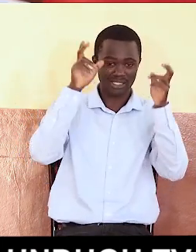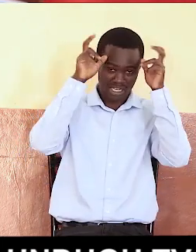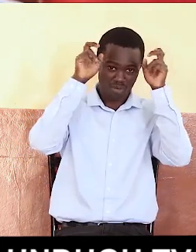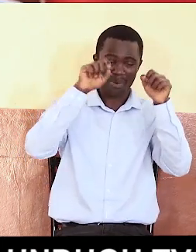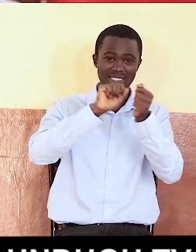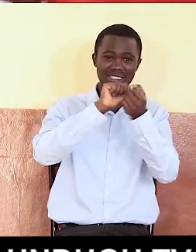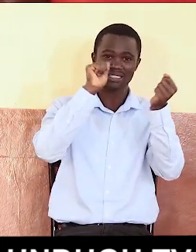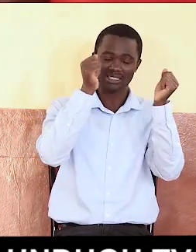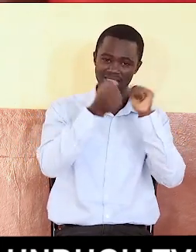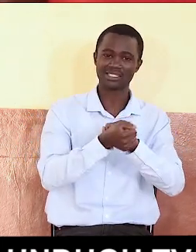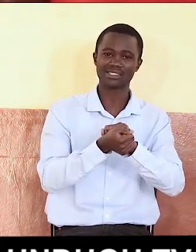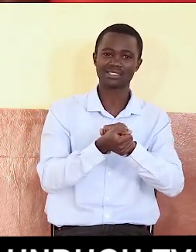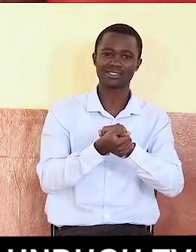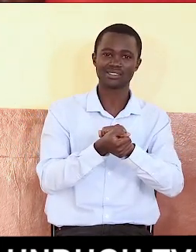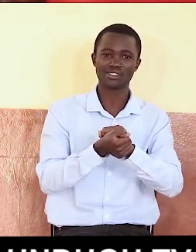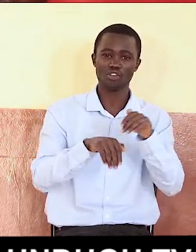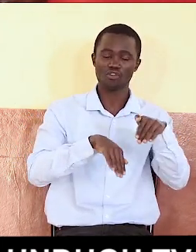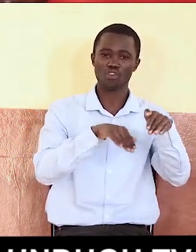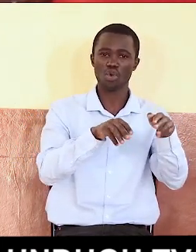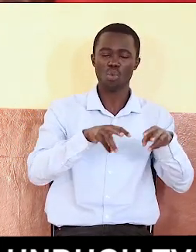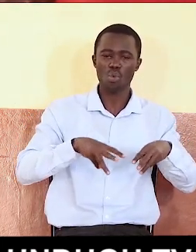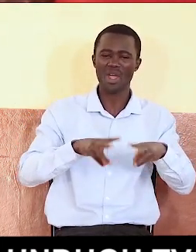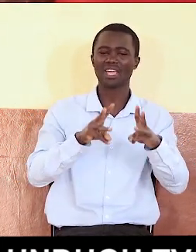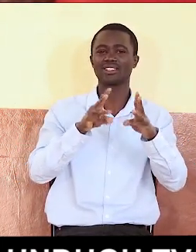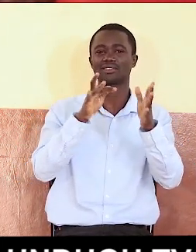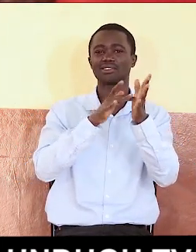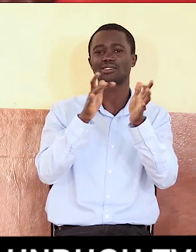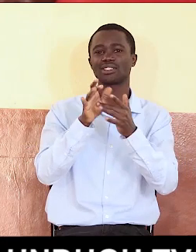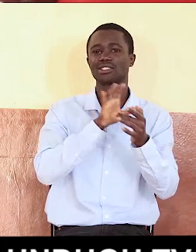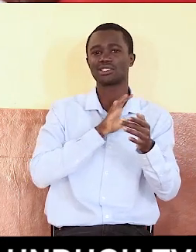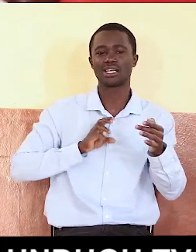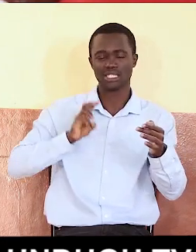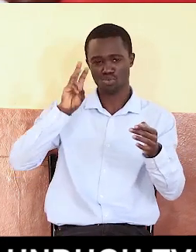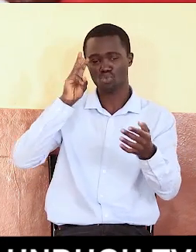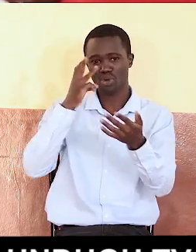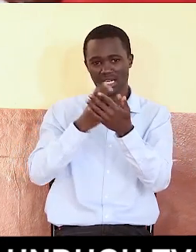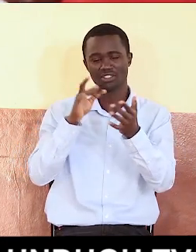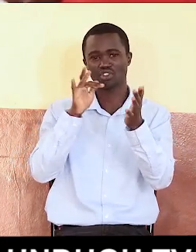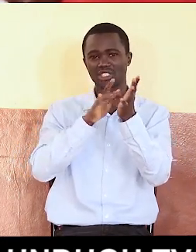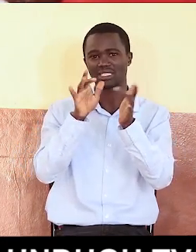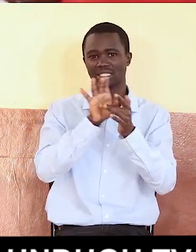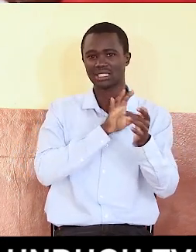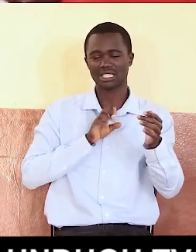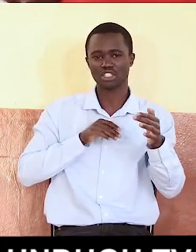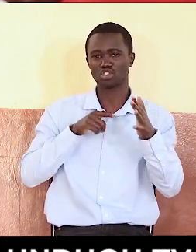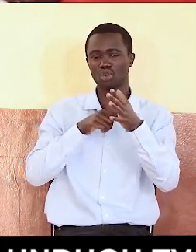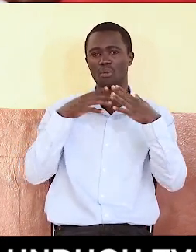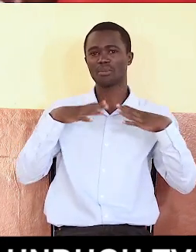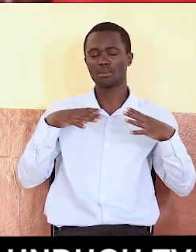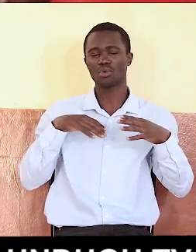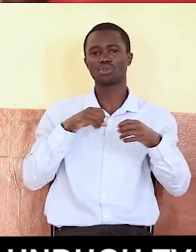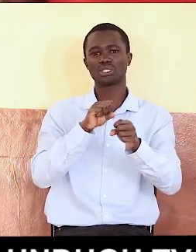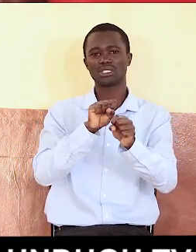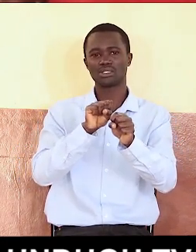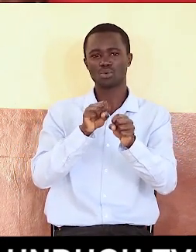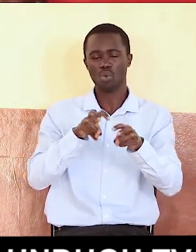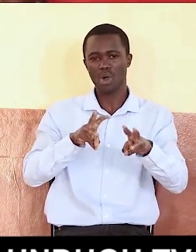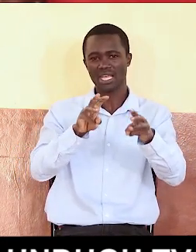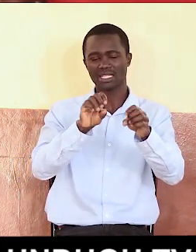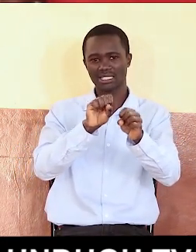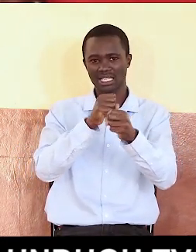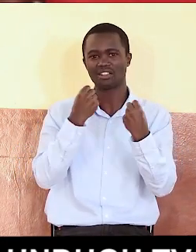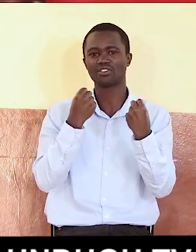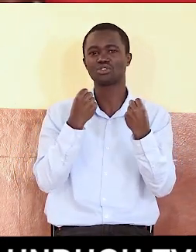na waweze kufuata njia za Kristo na kumshuhudia Yesu na kuwaonyesha watu njia za wokovu ambazo